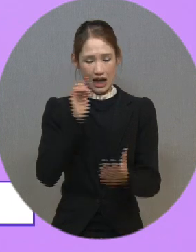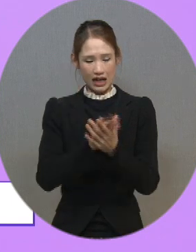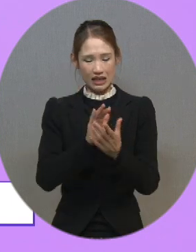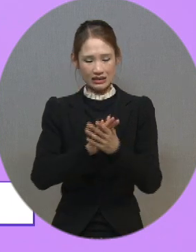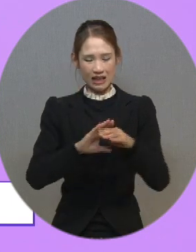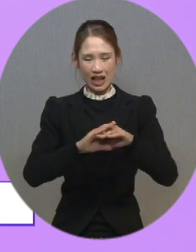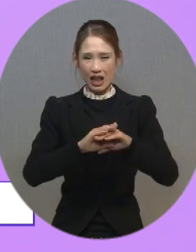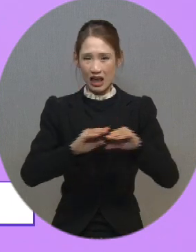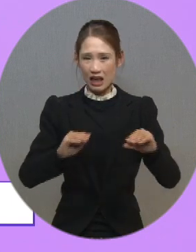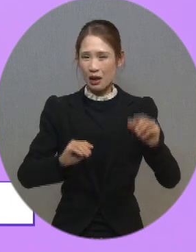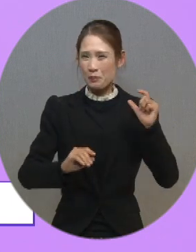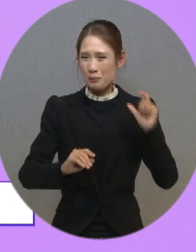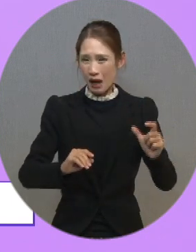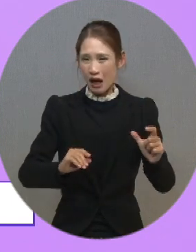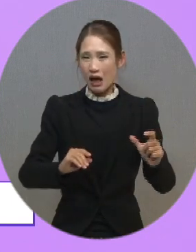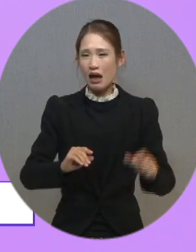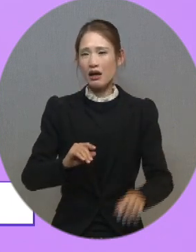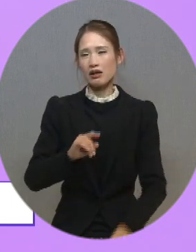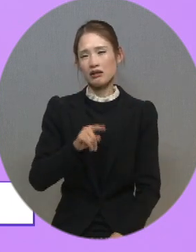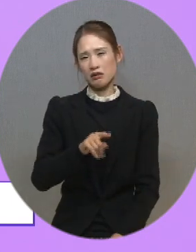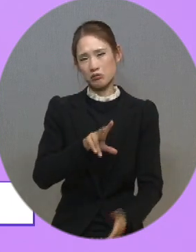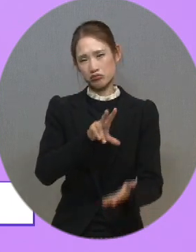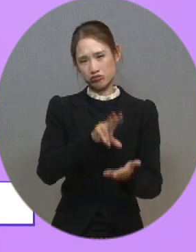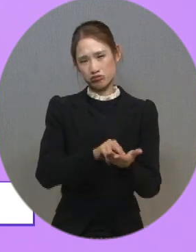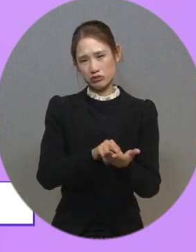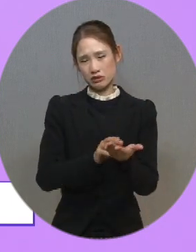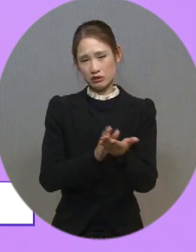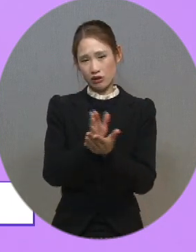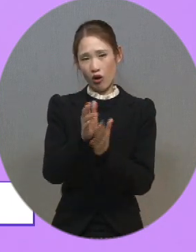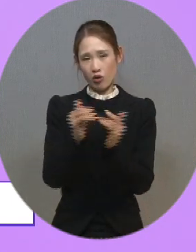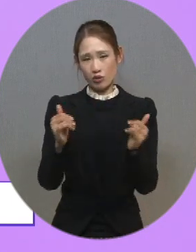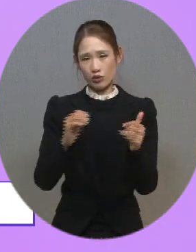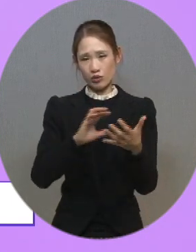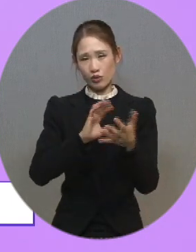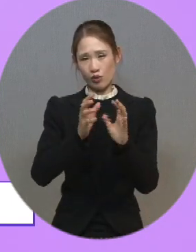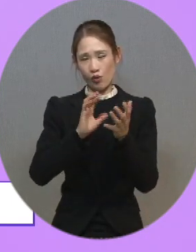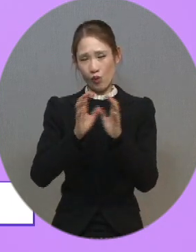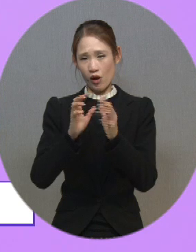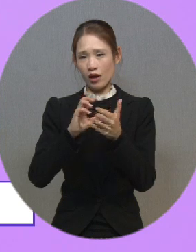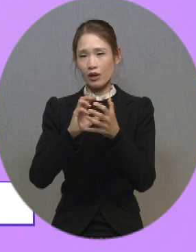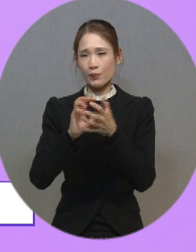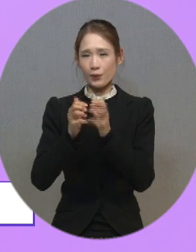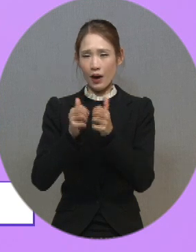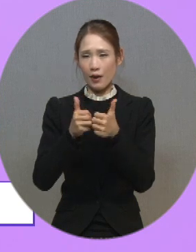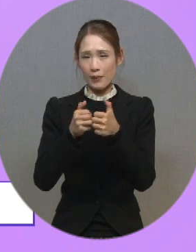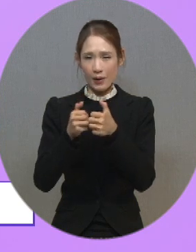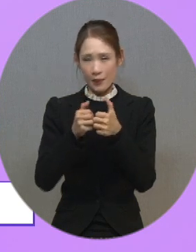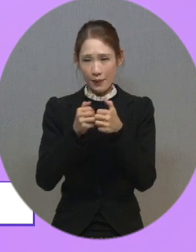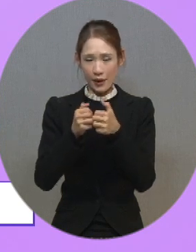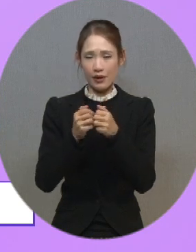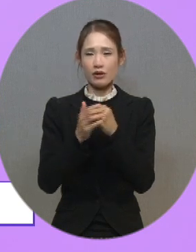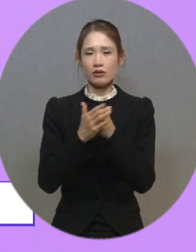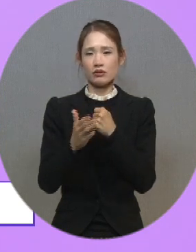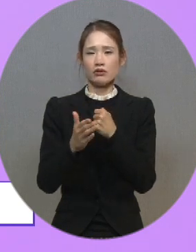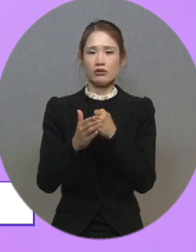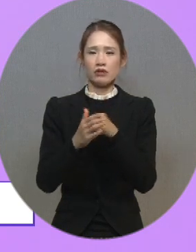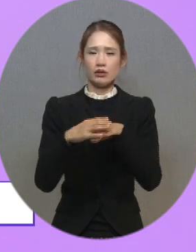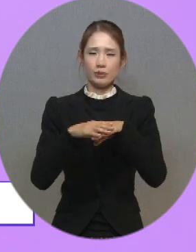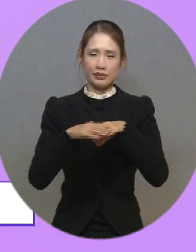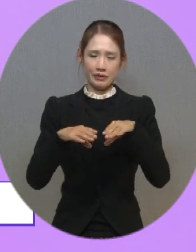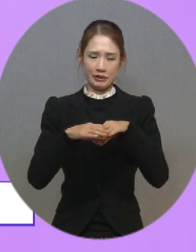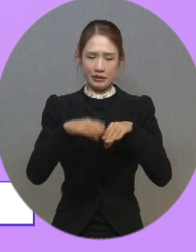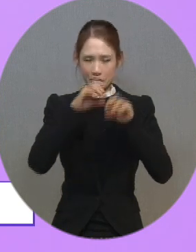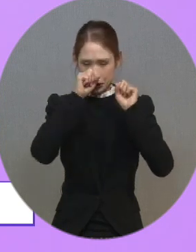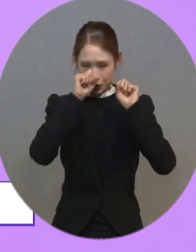해결할 수 없는 그런 문제들을 전문가와 이야기를 나누면서 그렇게 좀 풀어갈 수 있는